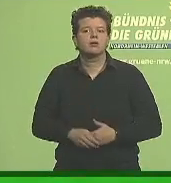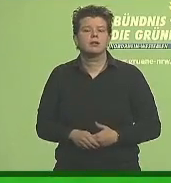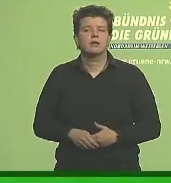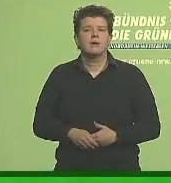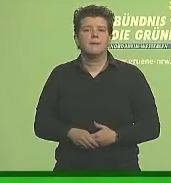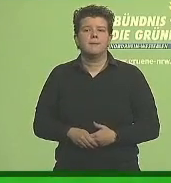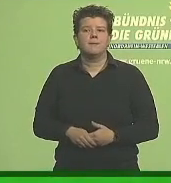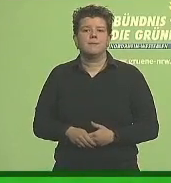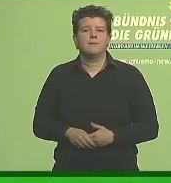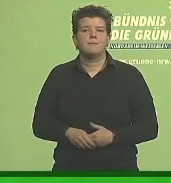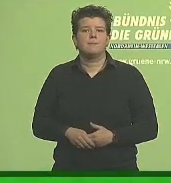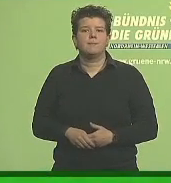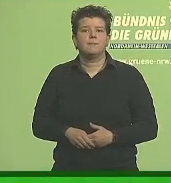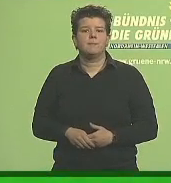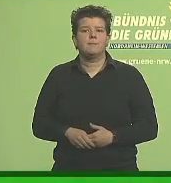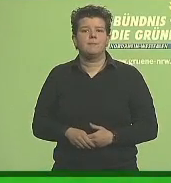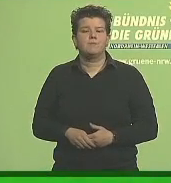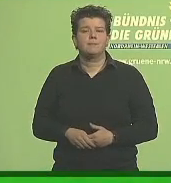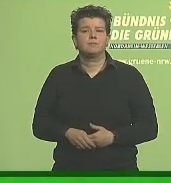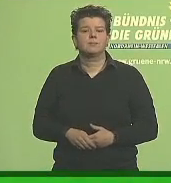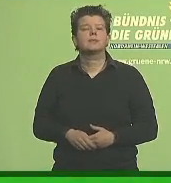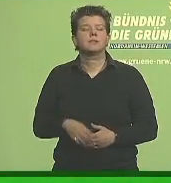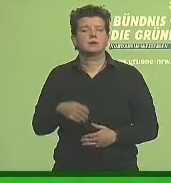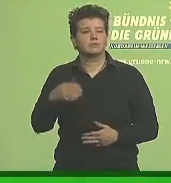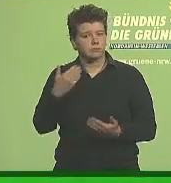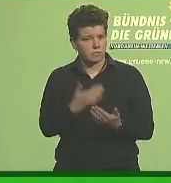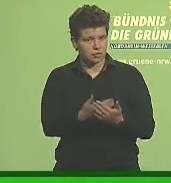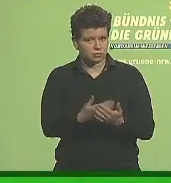neue Antworten. Und ich will euch ein paar Beispiele sagen.